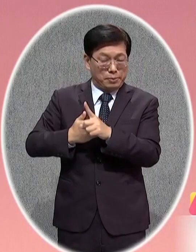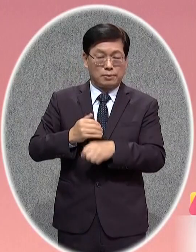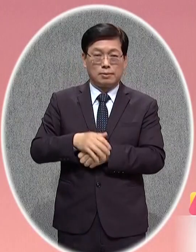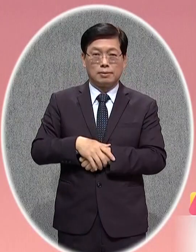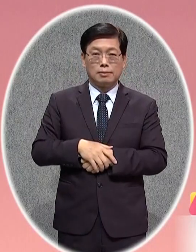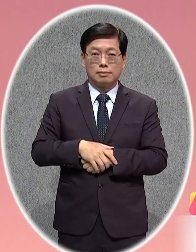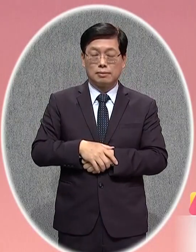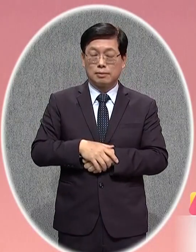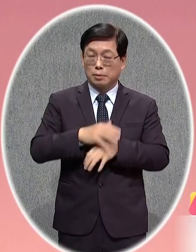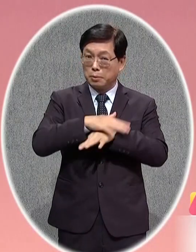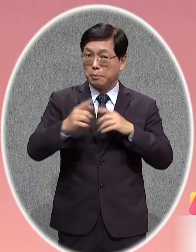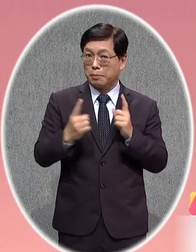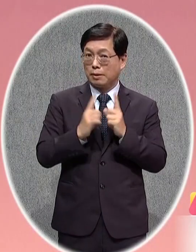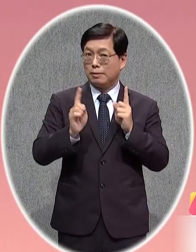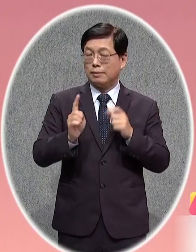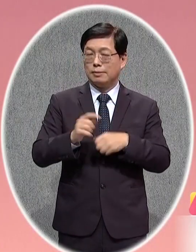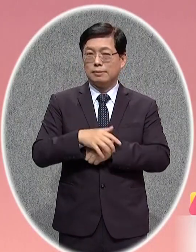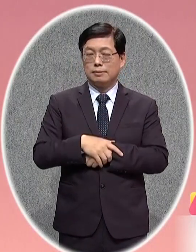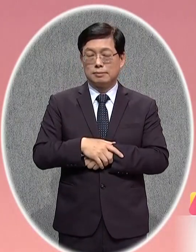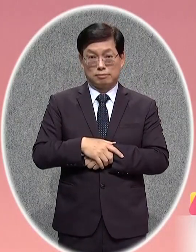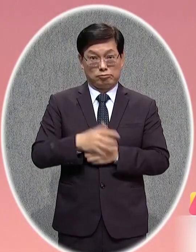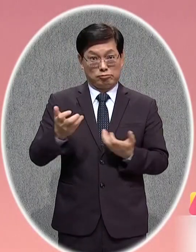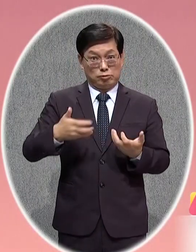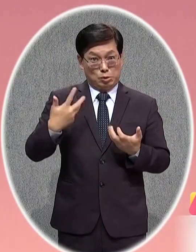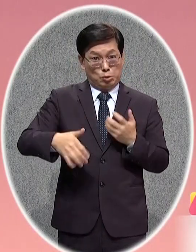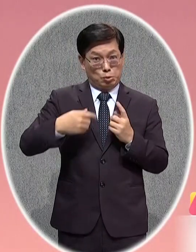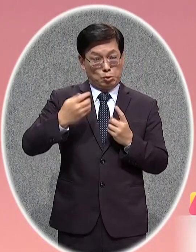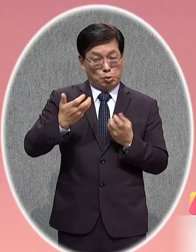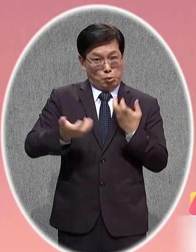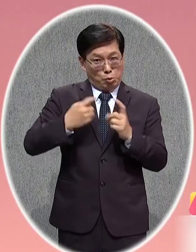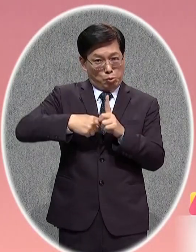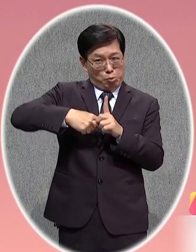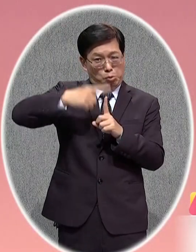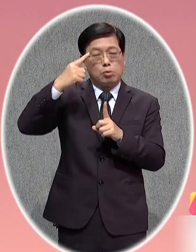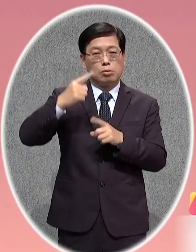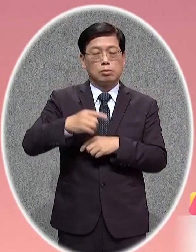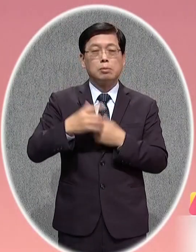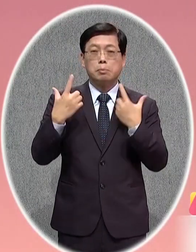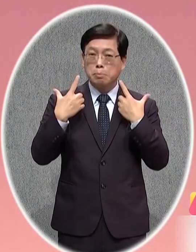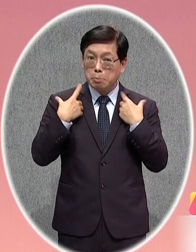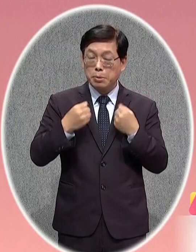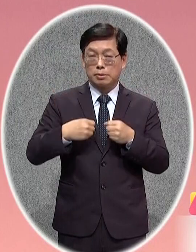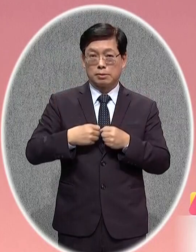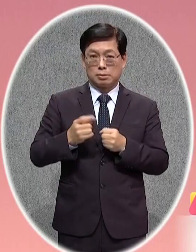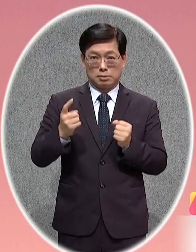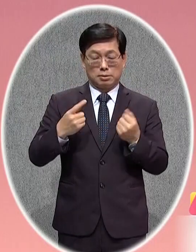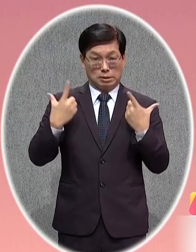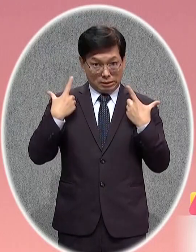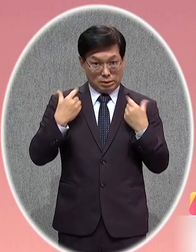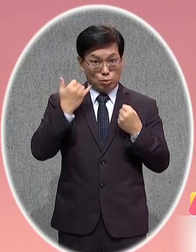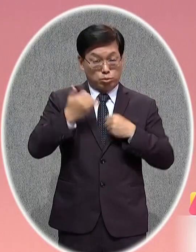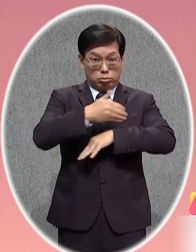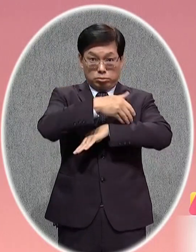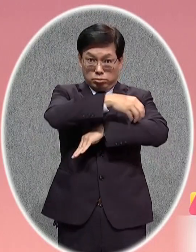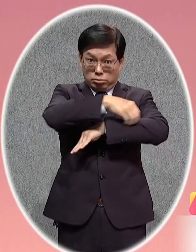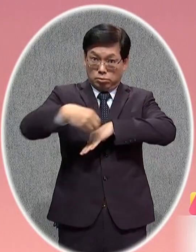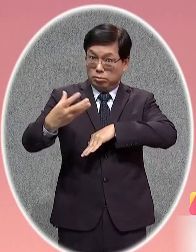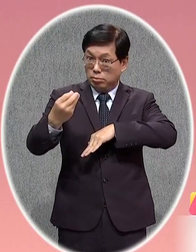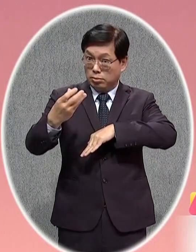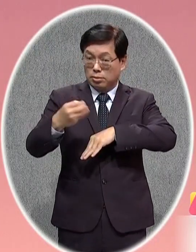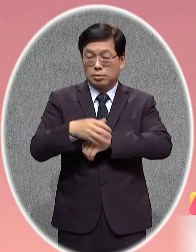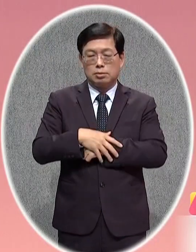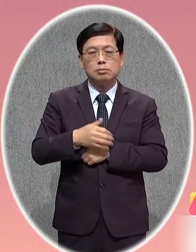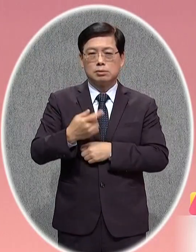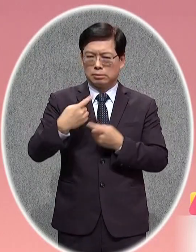的状况就会是，这个温度水温会比较高。本来的开阔没有海堤的设计的时